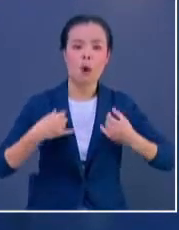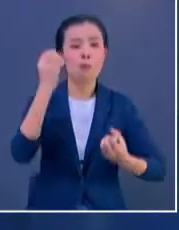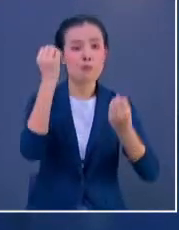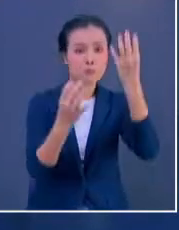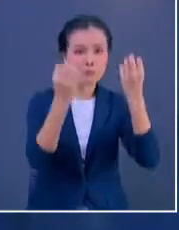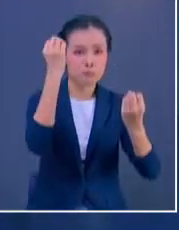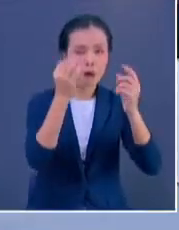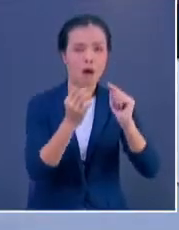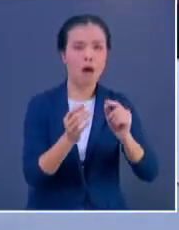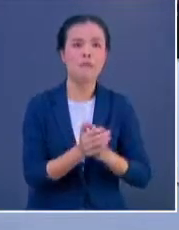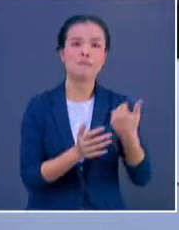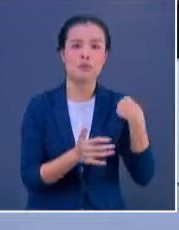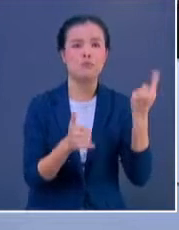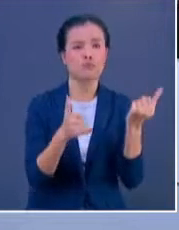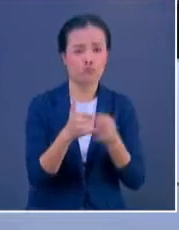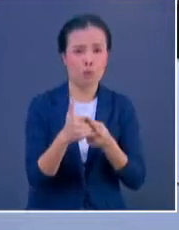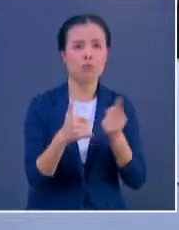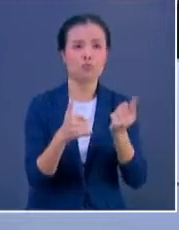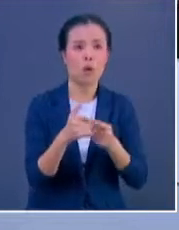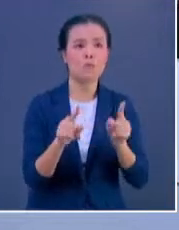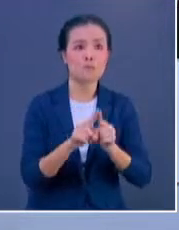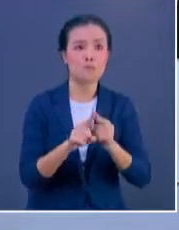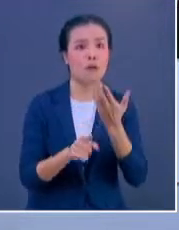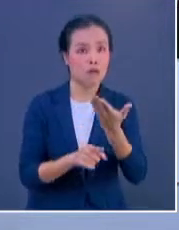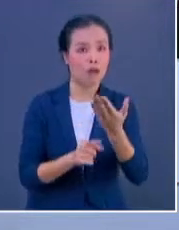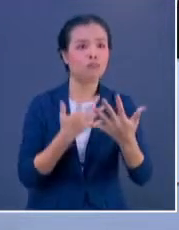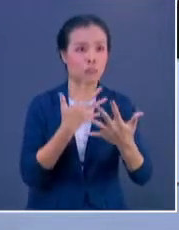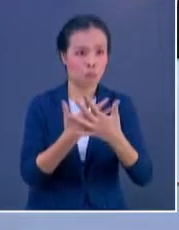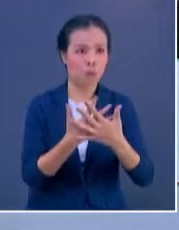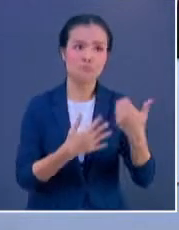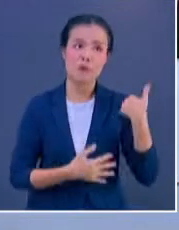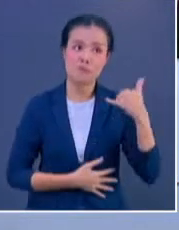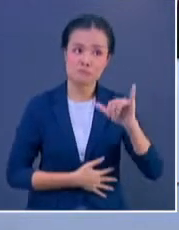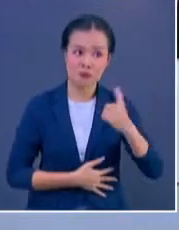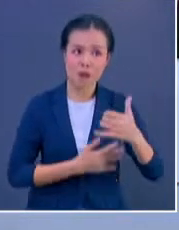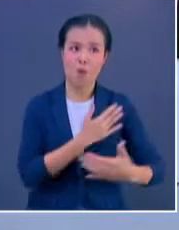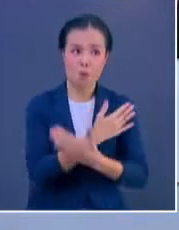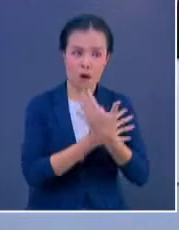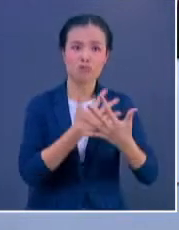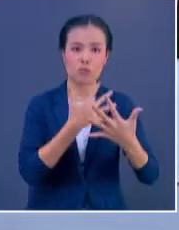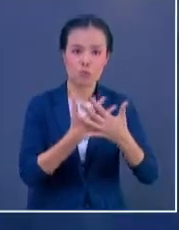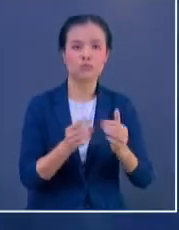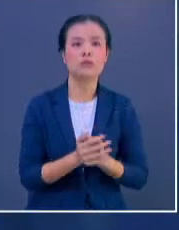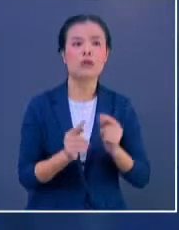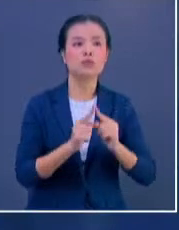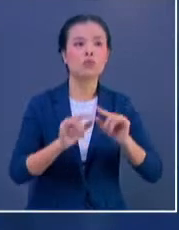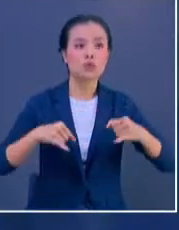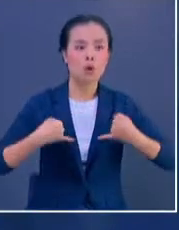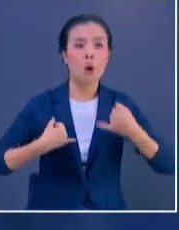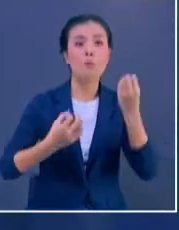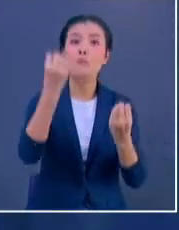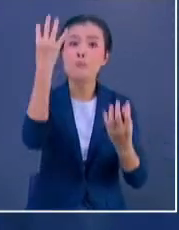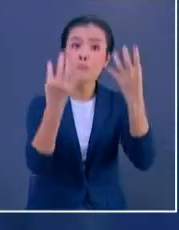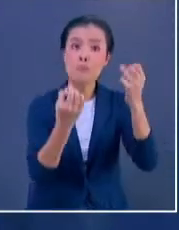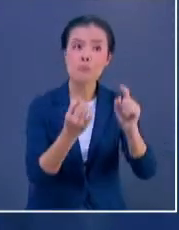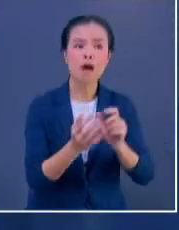ครับ นี้นี่ก็เลยอาจจะมีโทษอย่างเช่นท่านปรินาเนี่ยอาจจะต้องติดคุกก็เป็นไปได้นะ มีโอกาสใช่ ครับเพราะนี่ถือว่าเป็นการครอบครองที่ป่าแล้วไม่